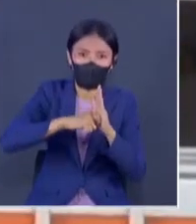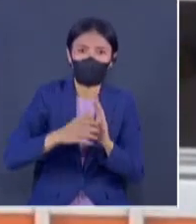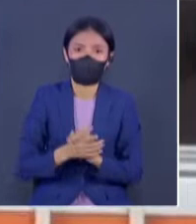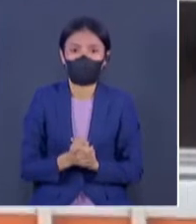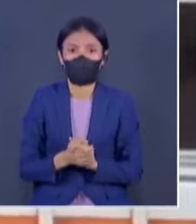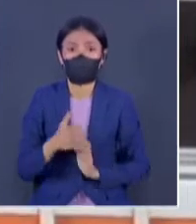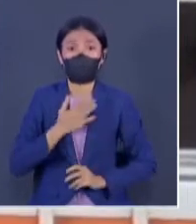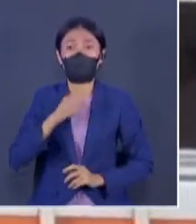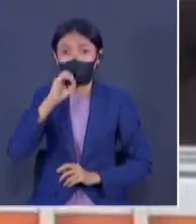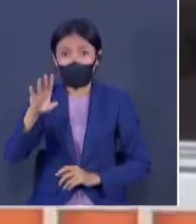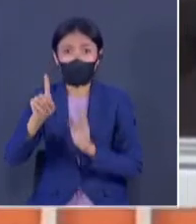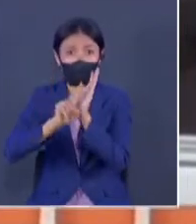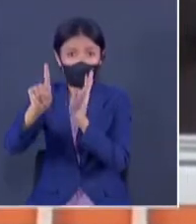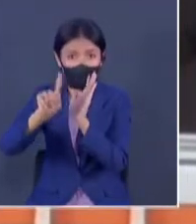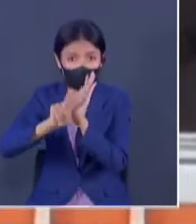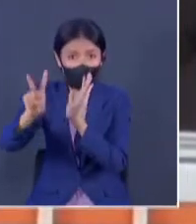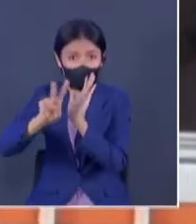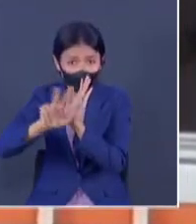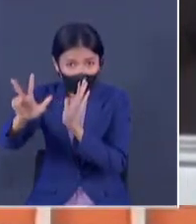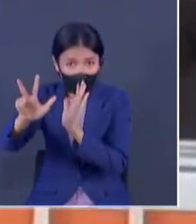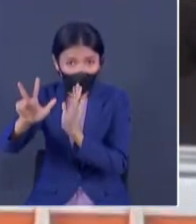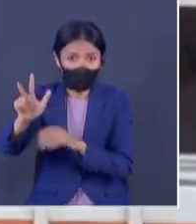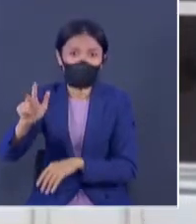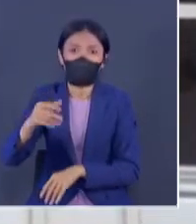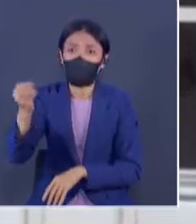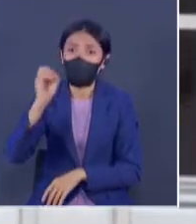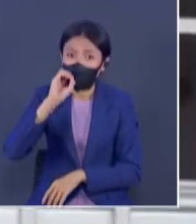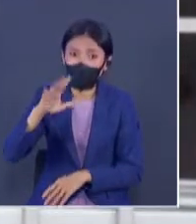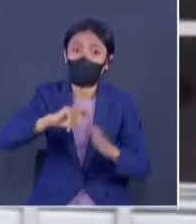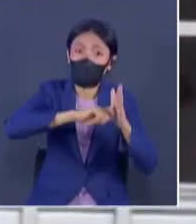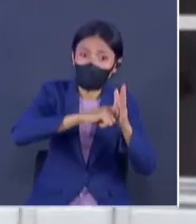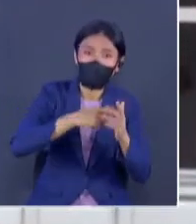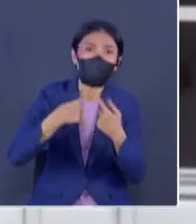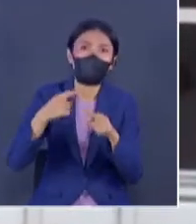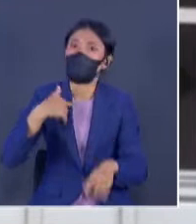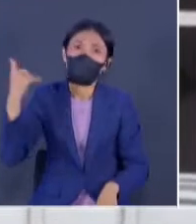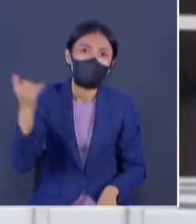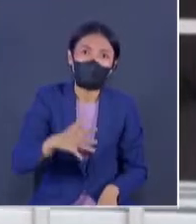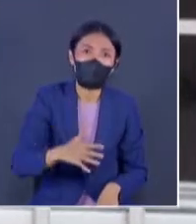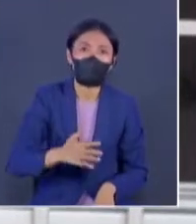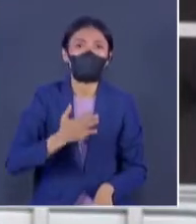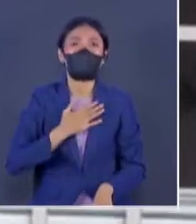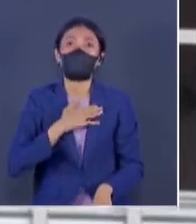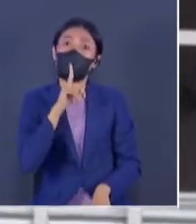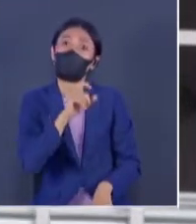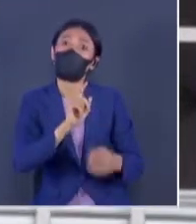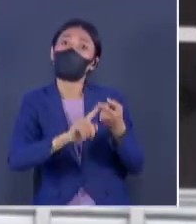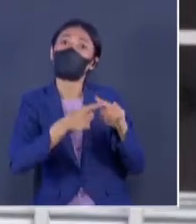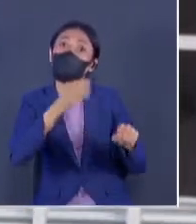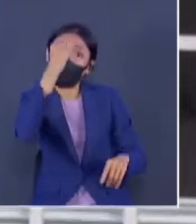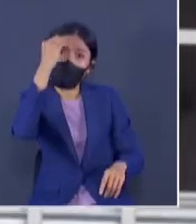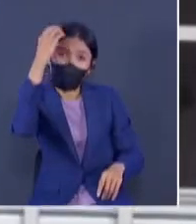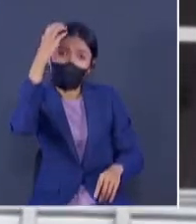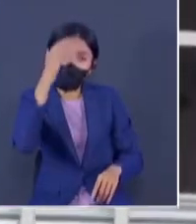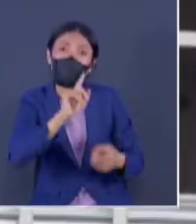ครั้งที่หนึ่งครั้งที่สองครั้งที่สามมันก็ไม่หายพอหลังจากนั้นผมจึงไปปรึกษาเพื่อนที่มีความรู้ทางด้านนี้เขาก็มาดู